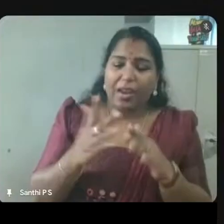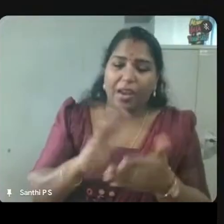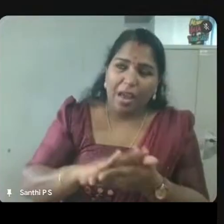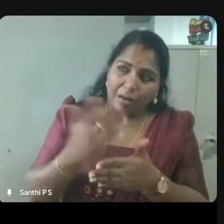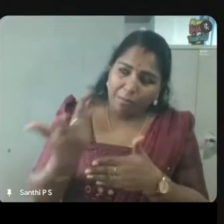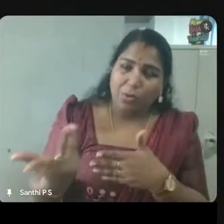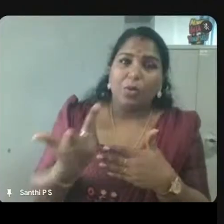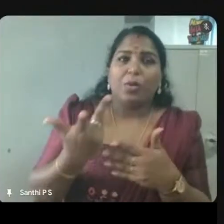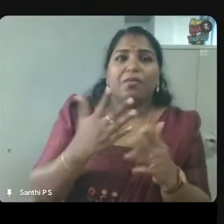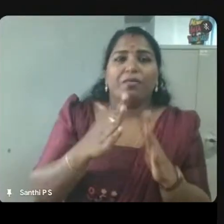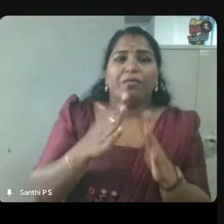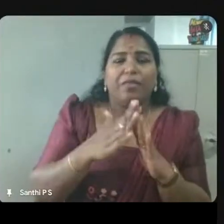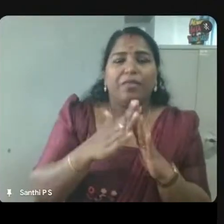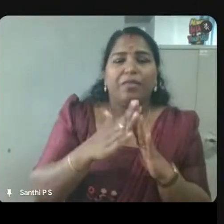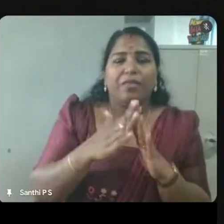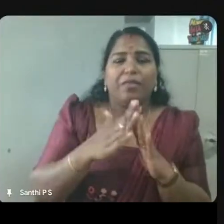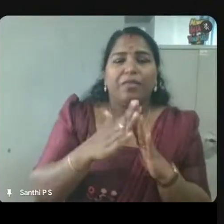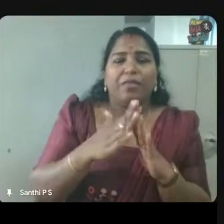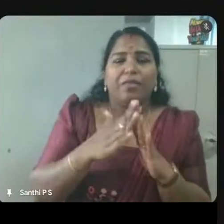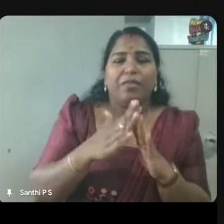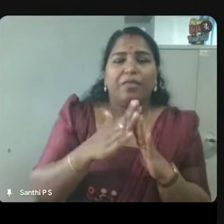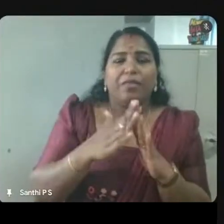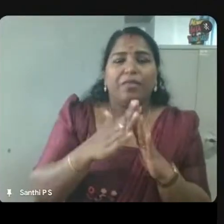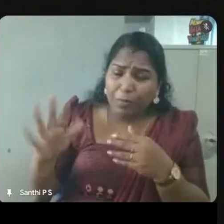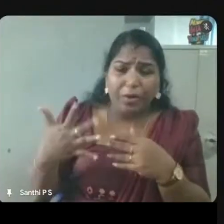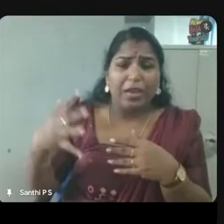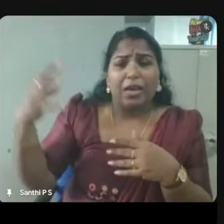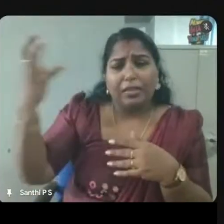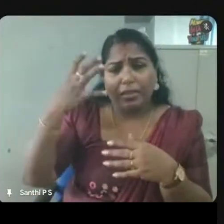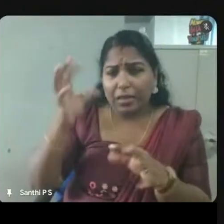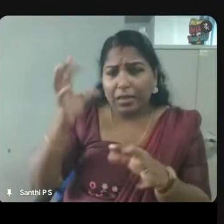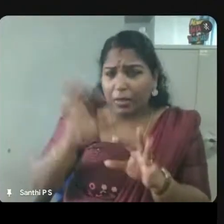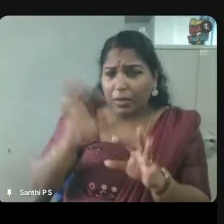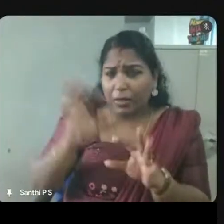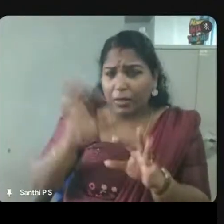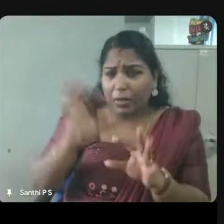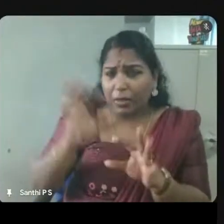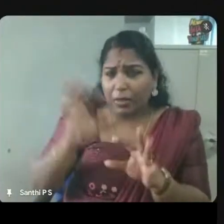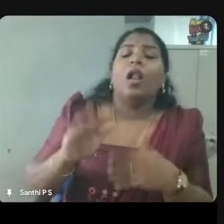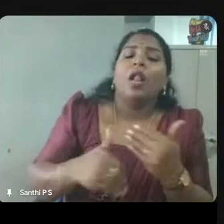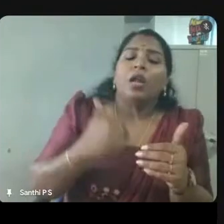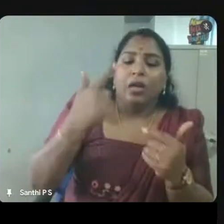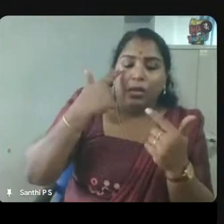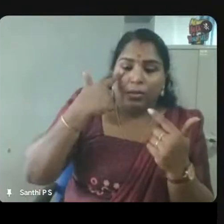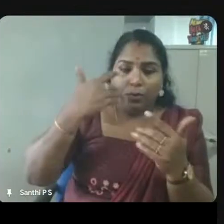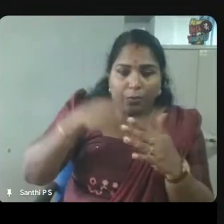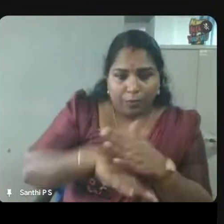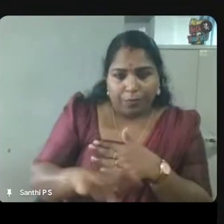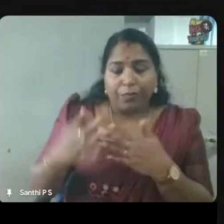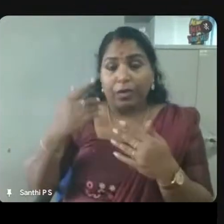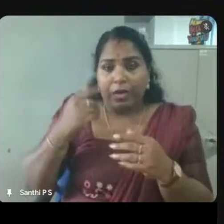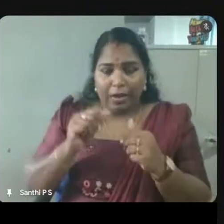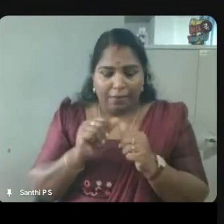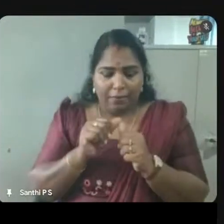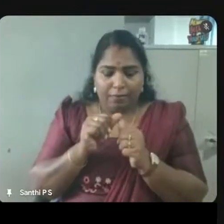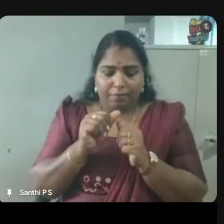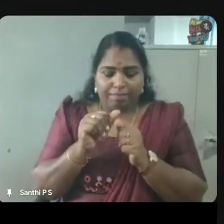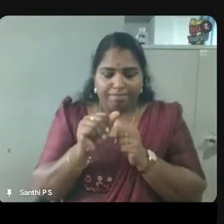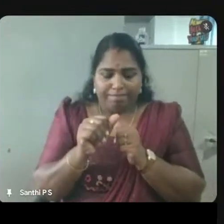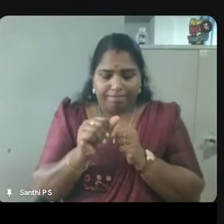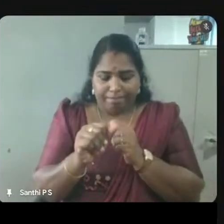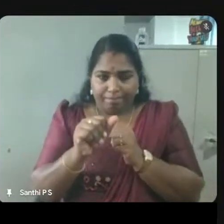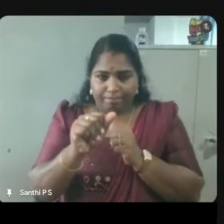സൺലൈറ്റ് കിട്ടാതിരുന്ന്, ദൂരത്തേക്ക് നോട്ടം വരാതിരുന്നിട്ട് നമ്മുടെ കണ്ണിന്റെ നീളം ക്രമാതീതമായിട്ട് കൂടി വന്നിട്ടുണ്ട്. അങ്ങനെ